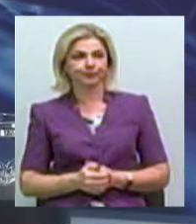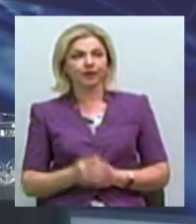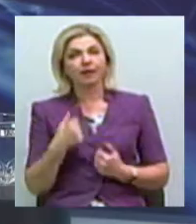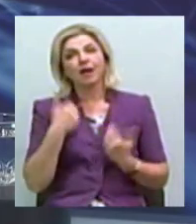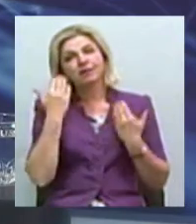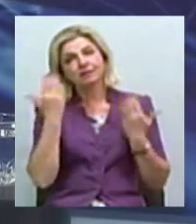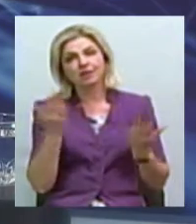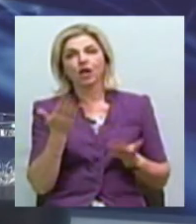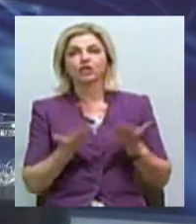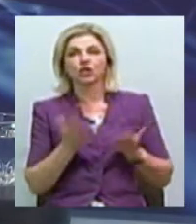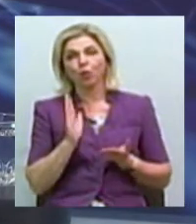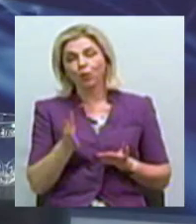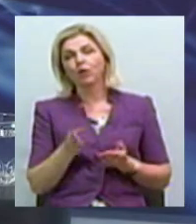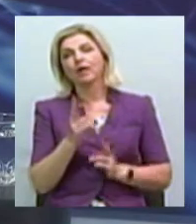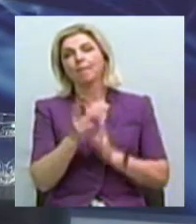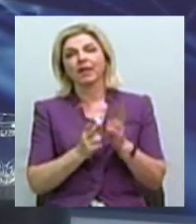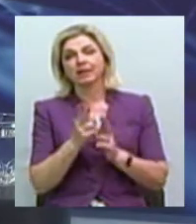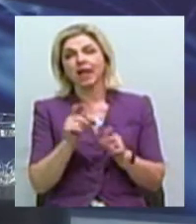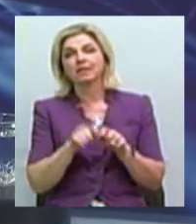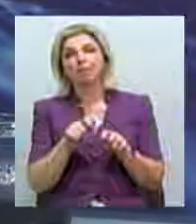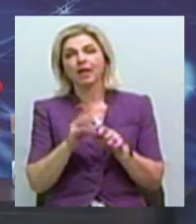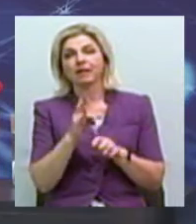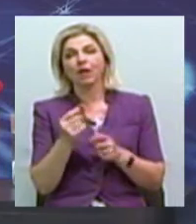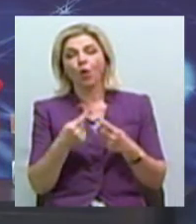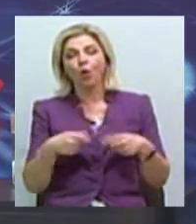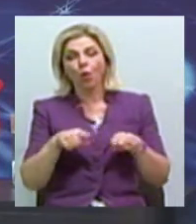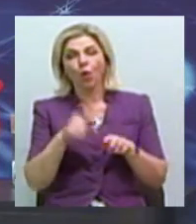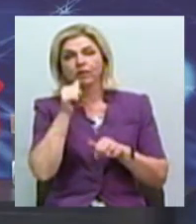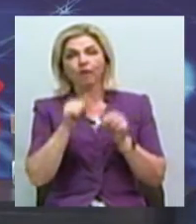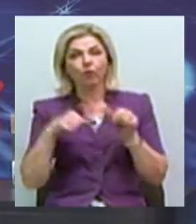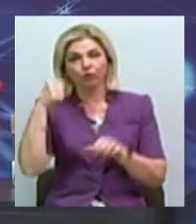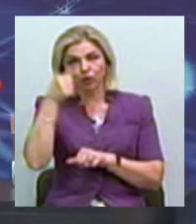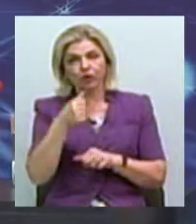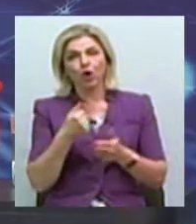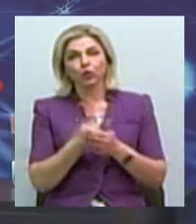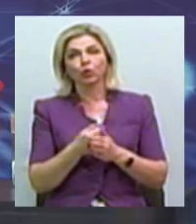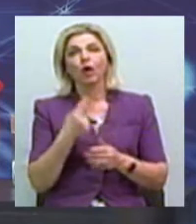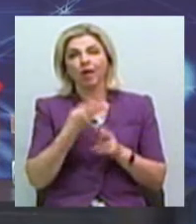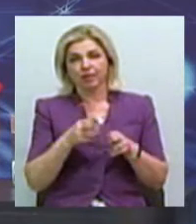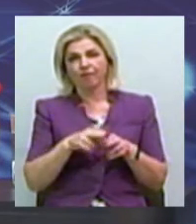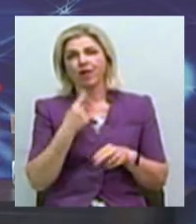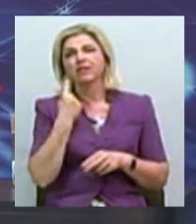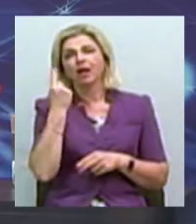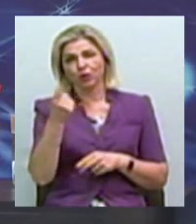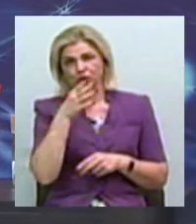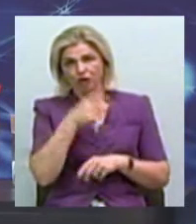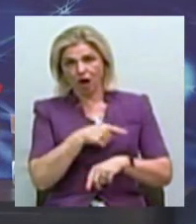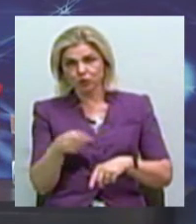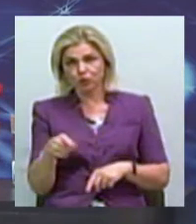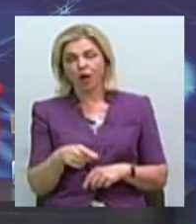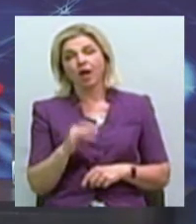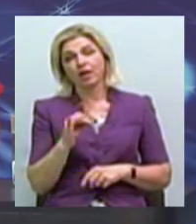буде мінятися експертне коло на наступний рік. До цього ще доволі багато часу. І